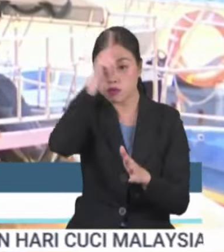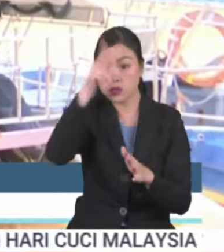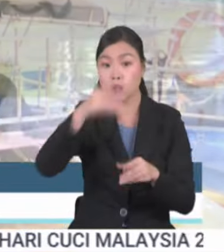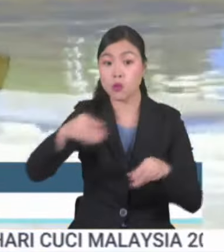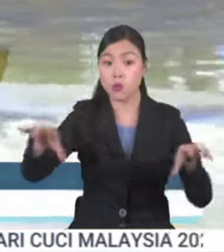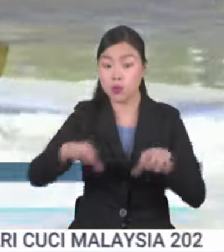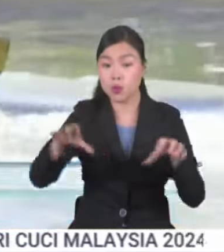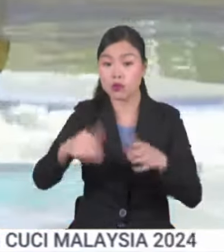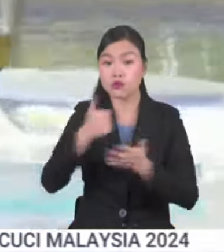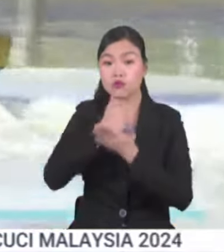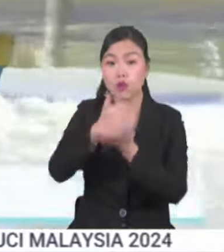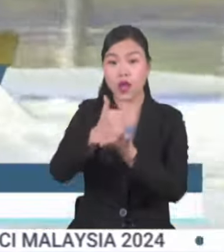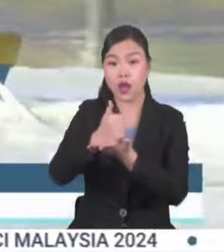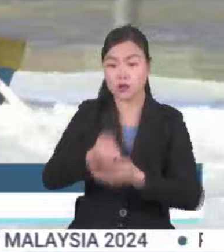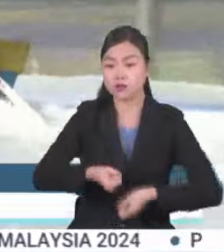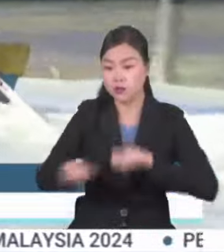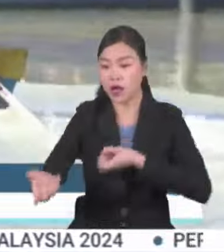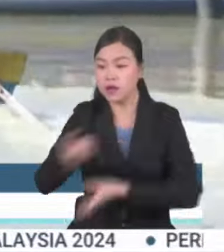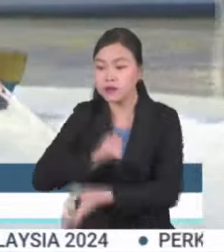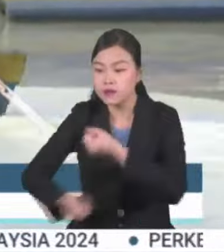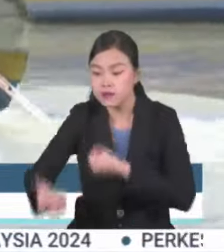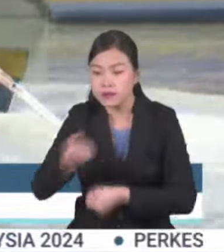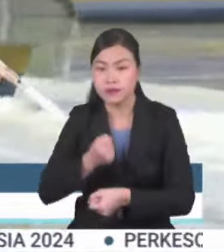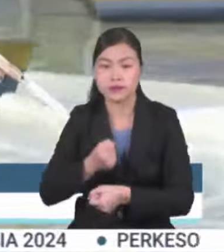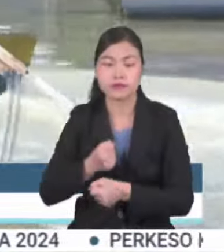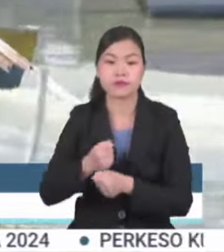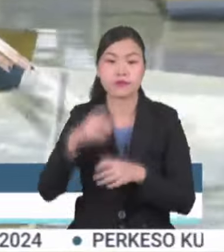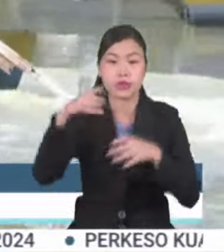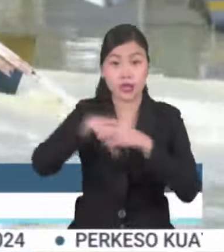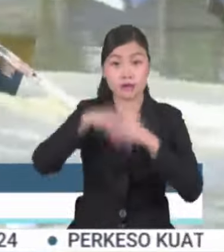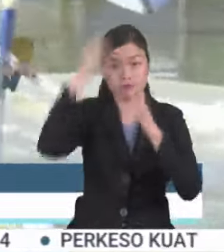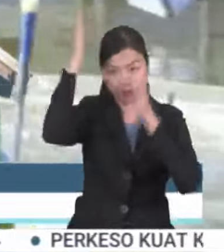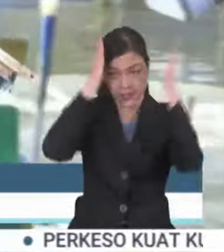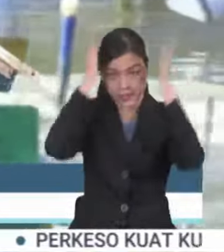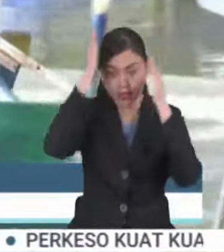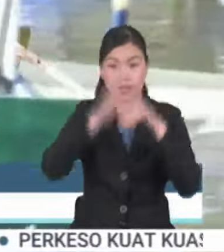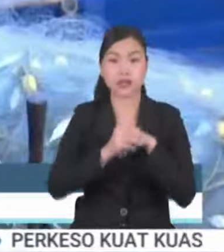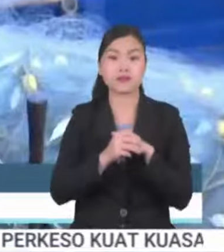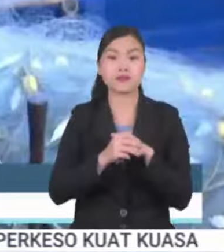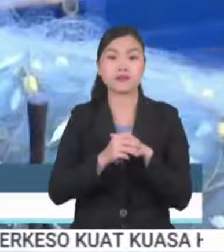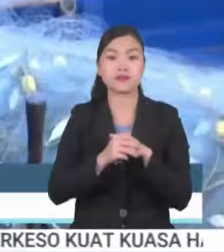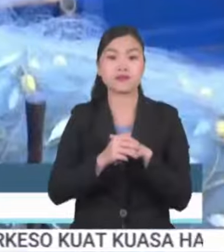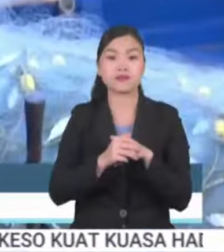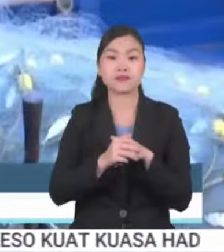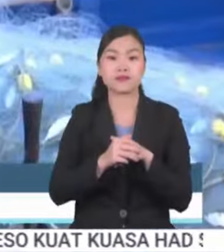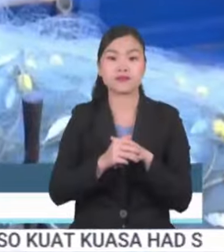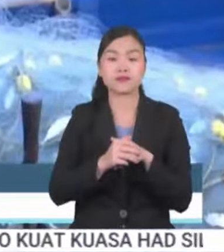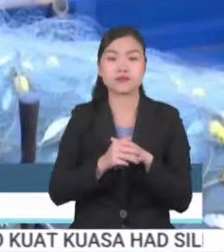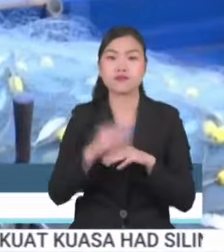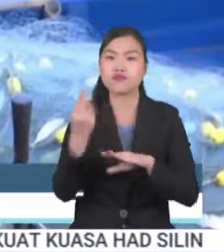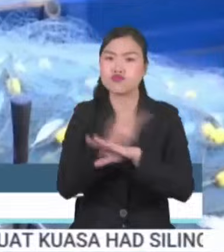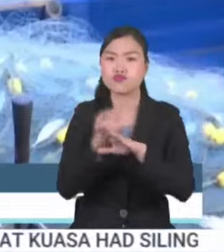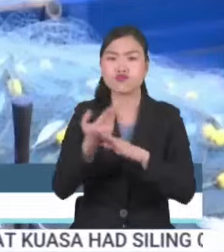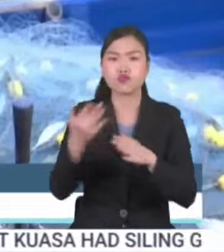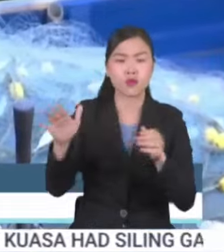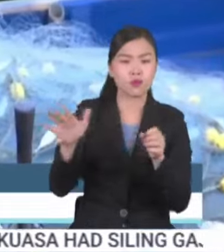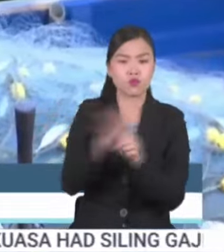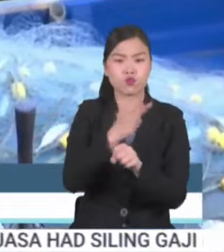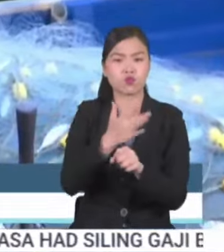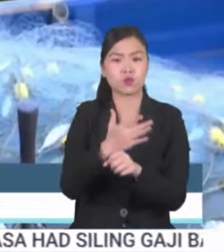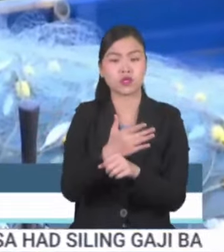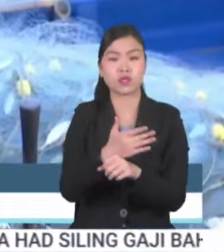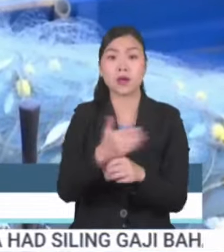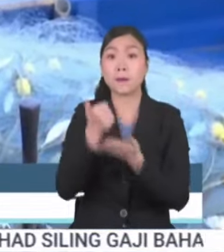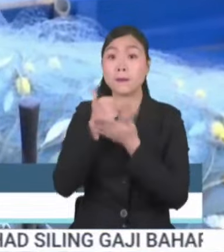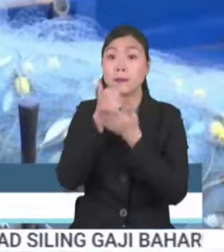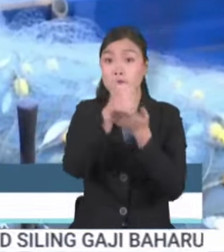buat untuk membantu nelayan-nelayan yang ada di Malaysia ni. Gunakanlah sebaik yang mungkin bantuan